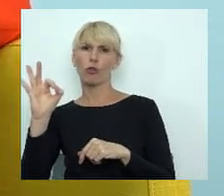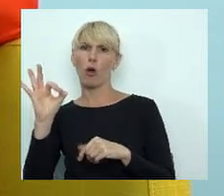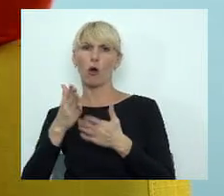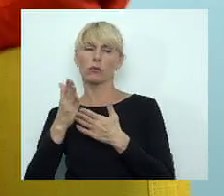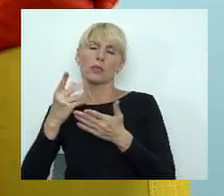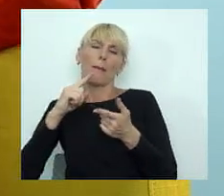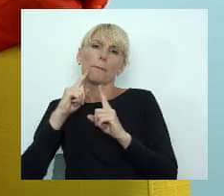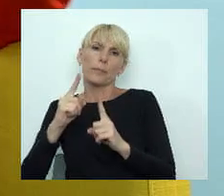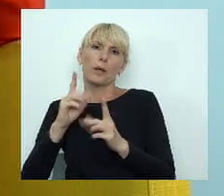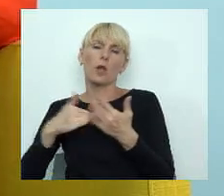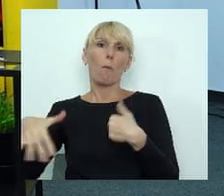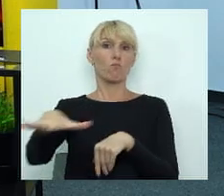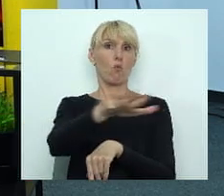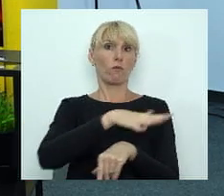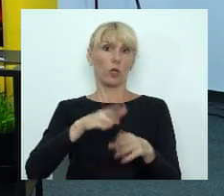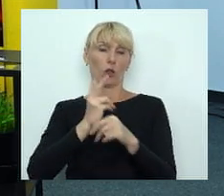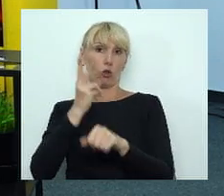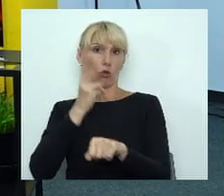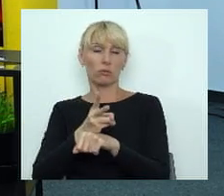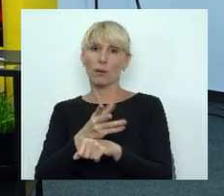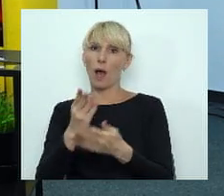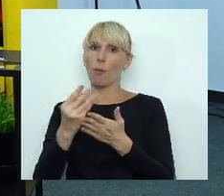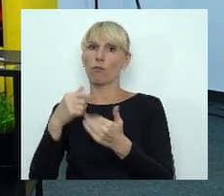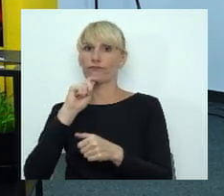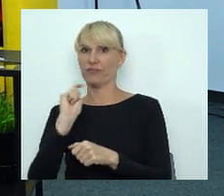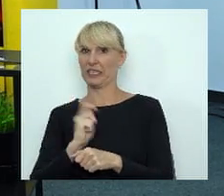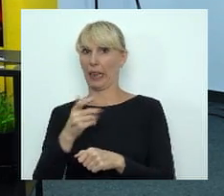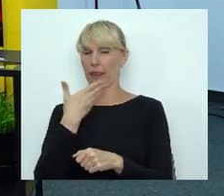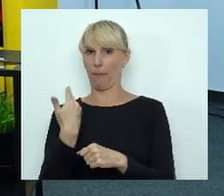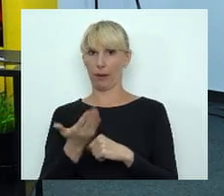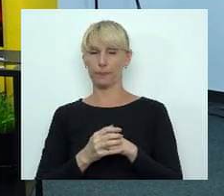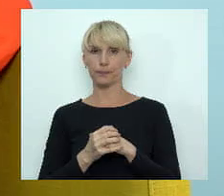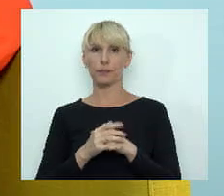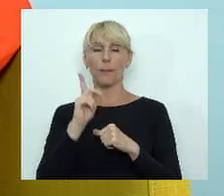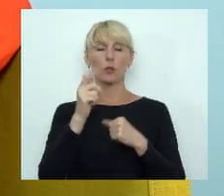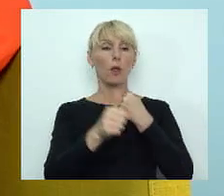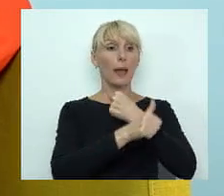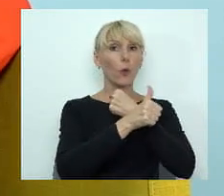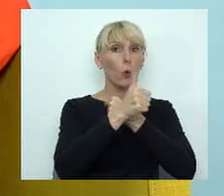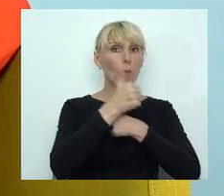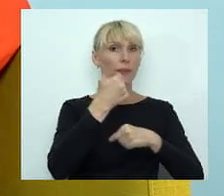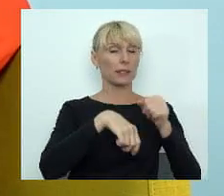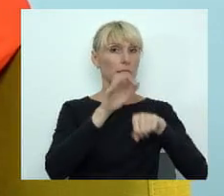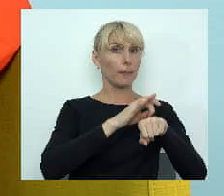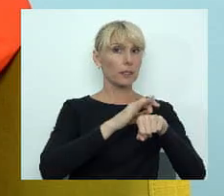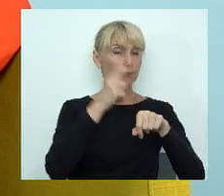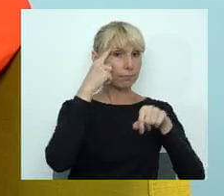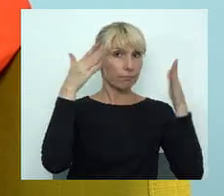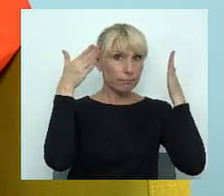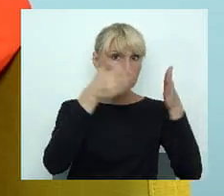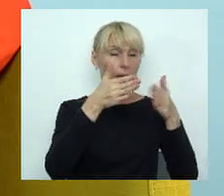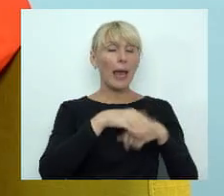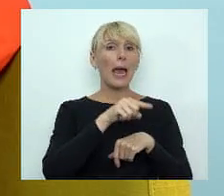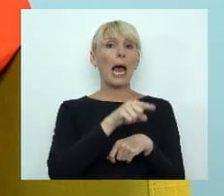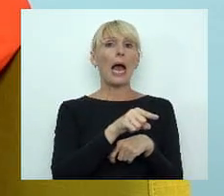mamy na przykład powszechny dostęp albo nie mamy go wcale. Tylko my się tutaj koncentrujemy na dokumentacji medycznej, ale pamiętajmy jednocześnie o tym, że